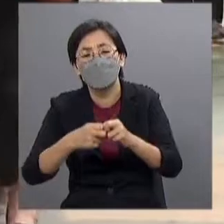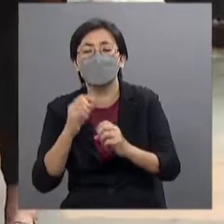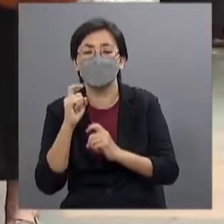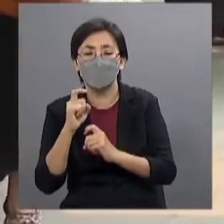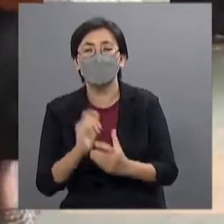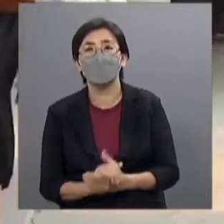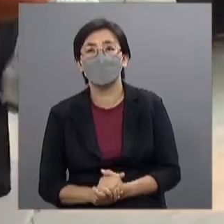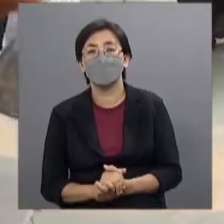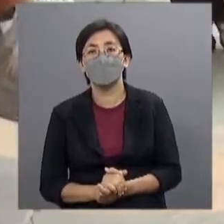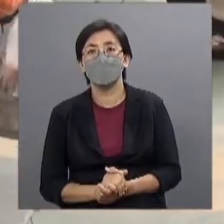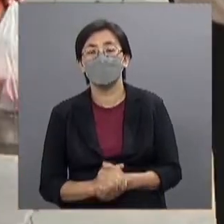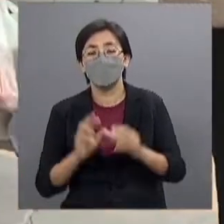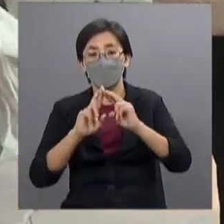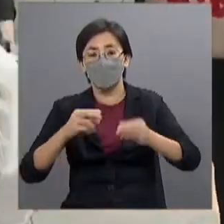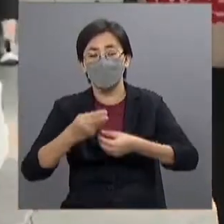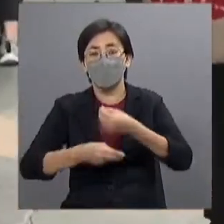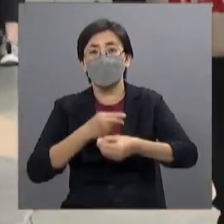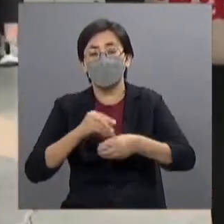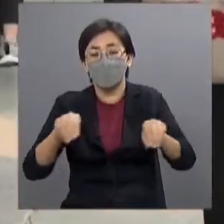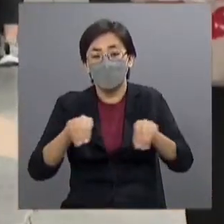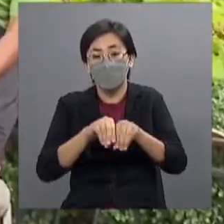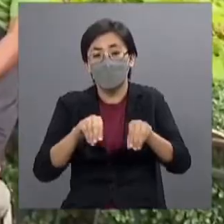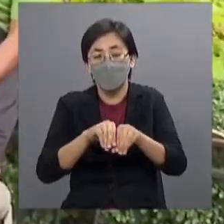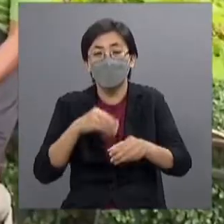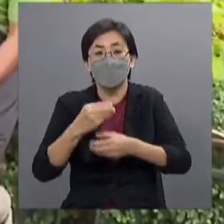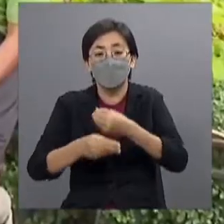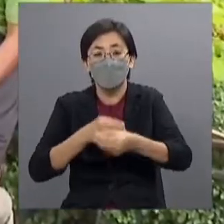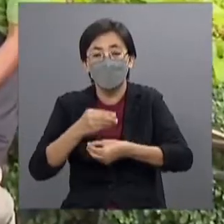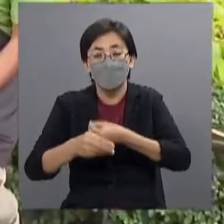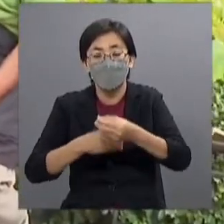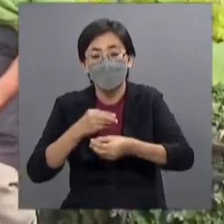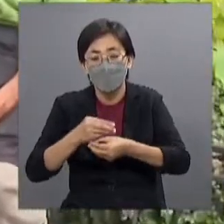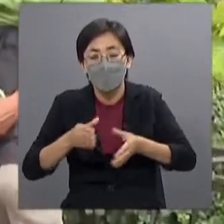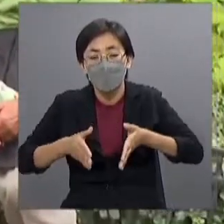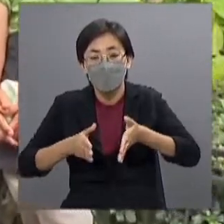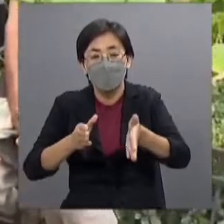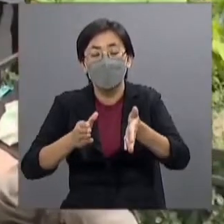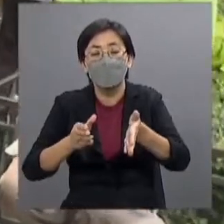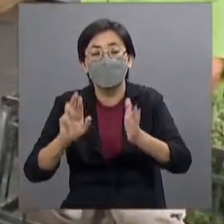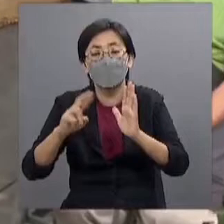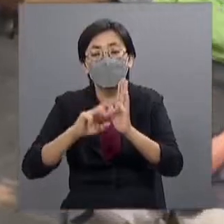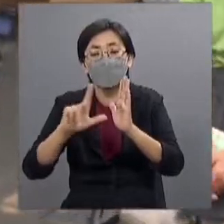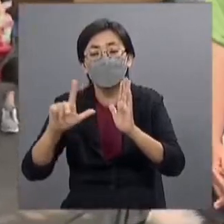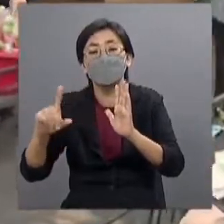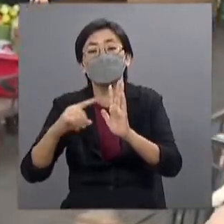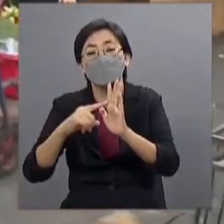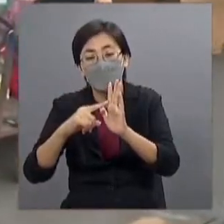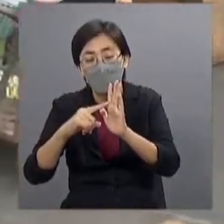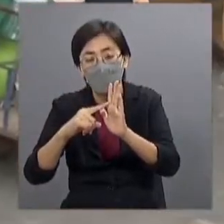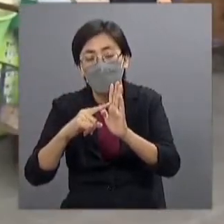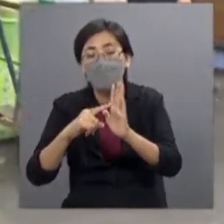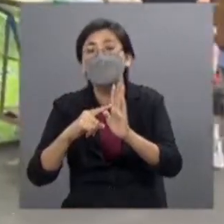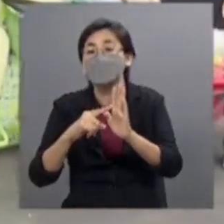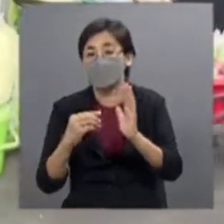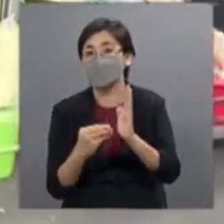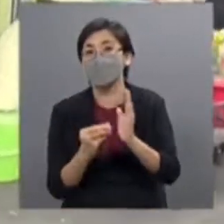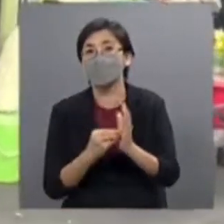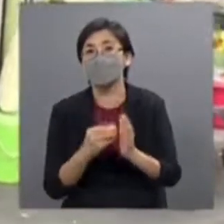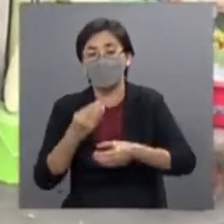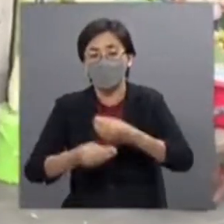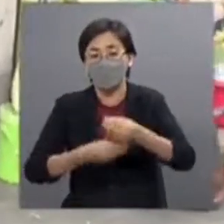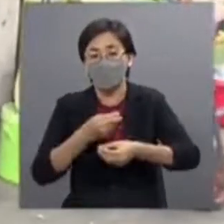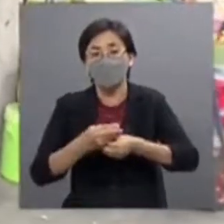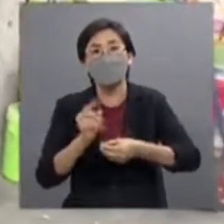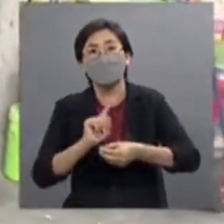ที่ติดกับบริเวณตลาดเมืองไทยพัฒนาถนนรัชดาภิเษกเขตห้วยขวางค่ะเป็นอีกแห่งค่ะที่กลุ่มหาบเร่แผงลอยนั้นถูกจัดระเบียบนะค